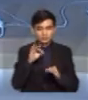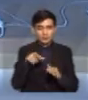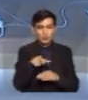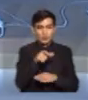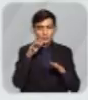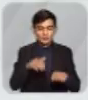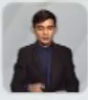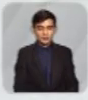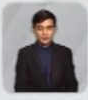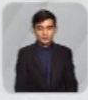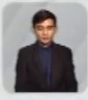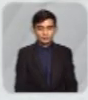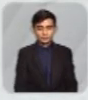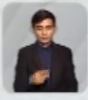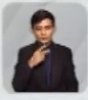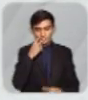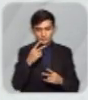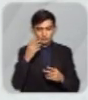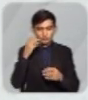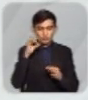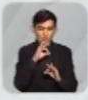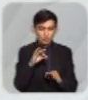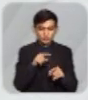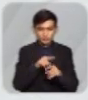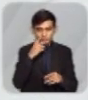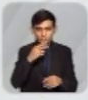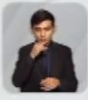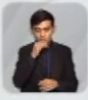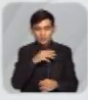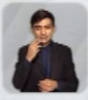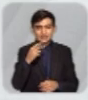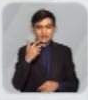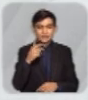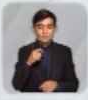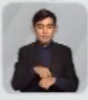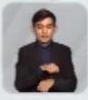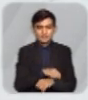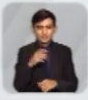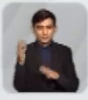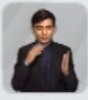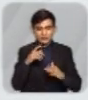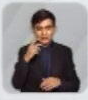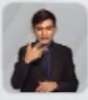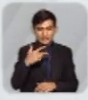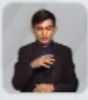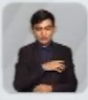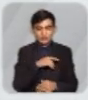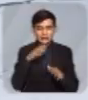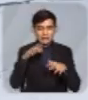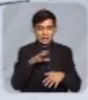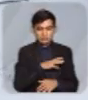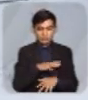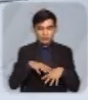дорог. Видимость нулевая, скорость ветра 30, а местами 35 метров в секунду. Город просто завален